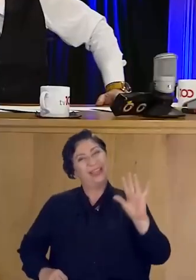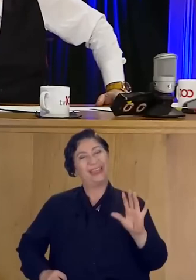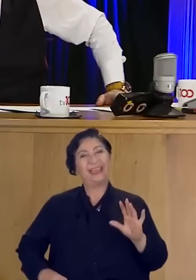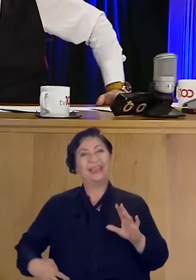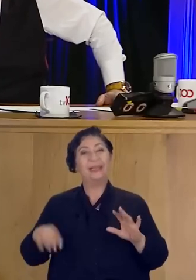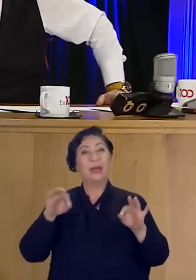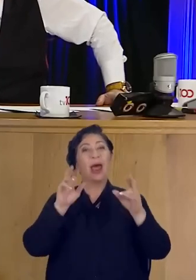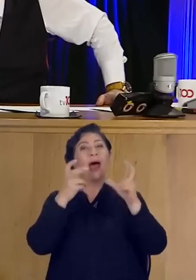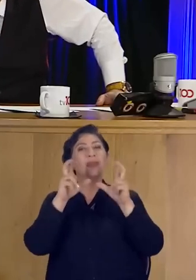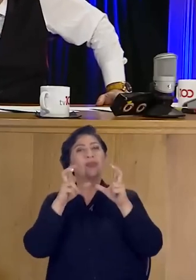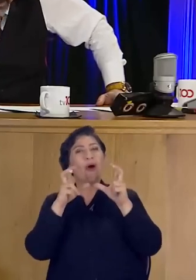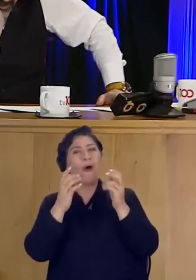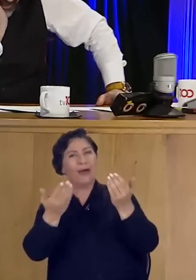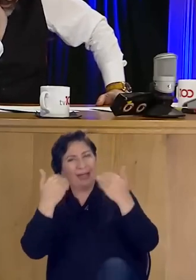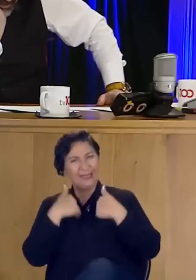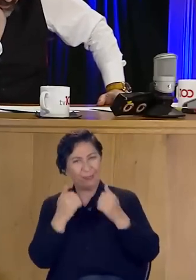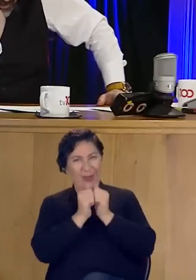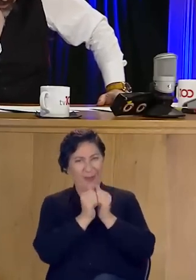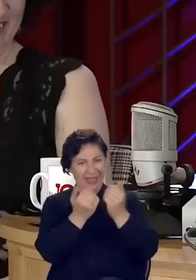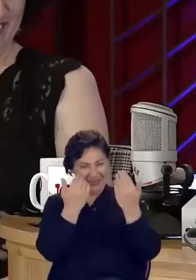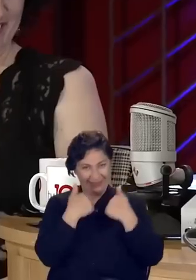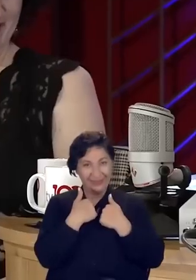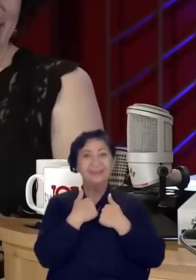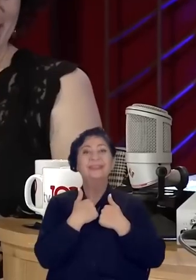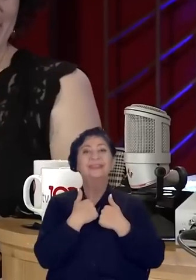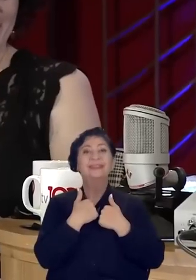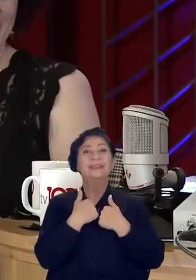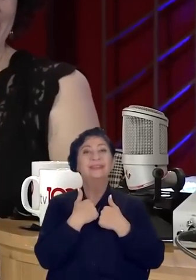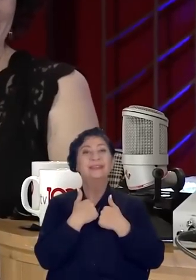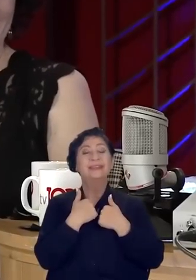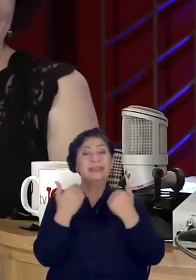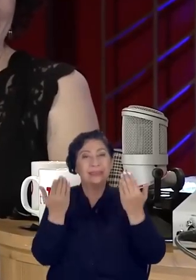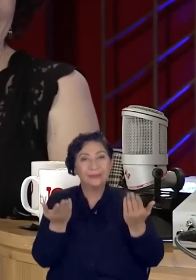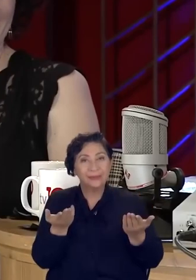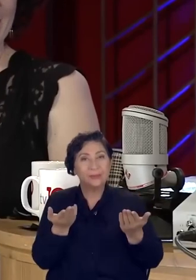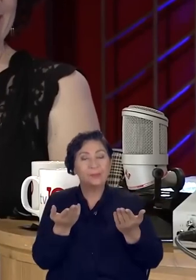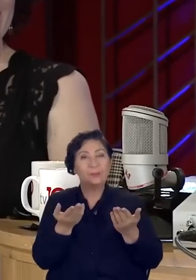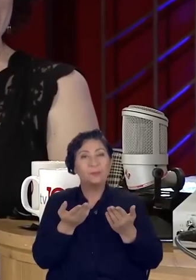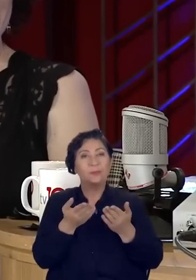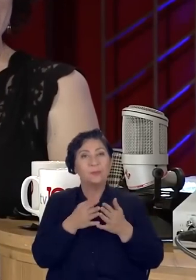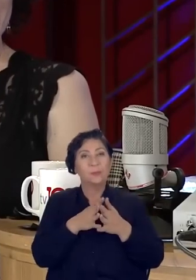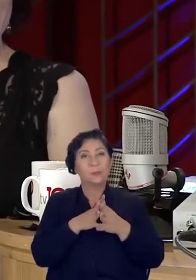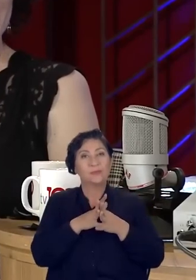Şimdi radyo programımızda beraber geldiğiniz radyo programımızda tabii ki